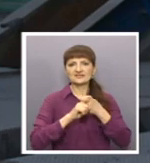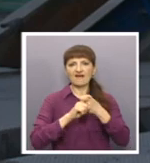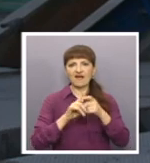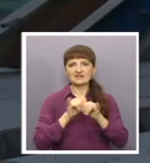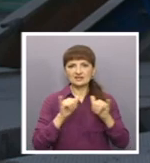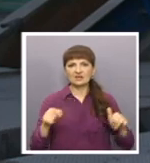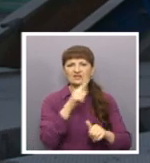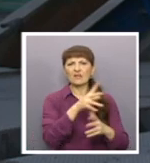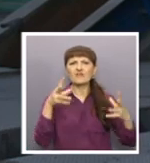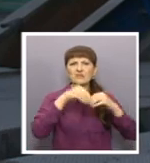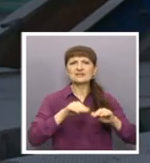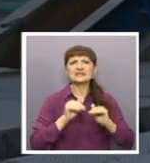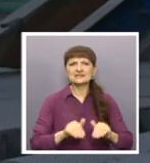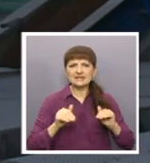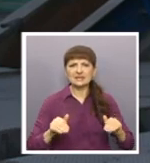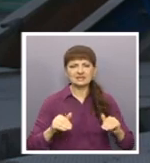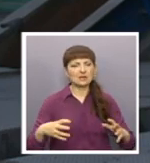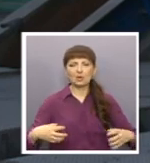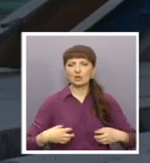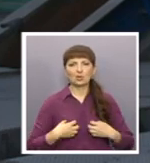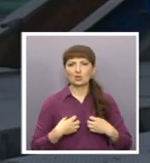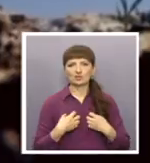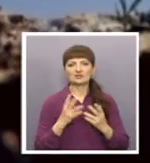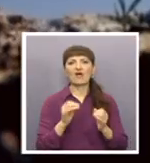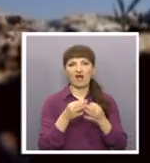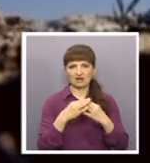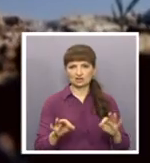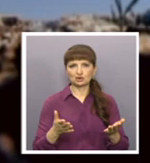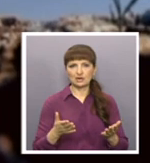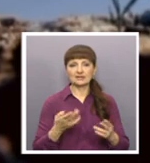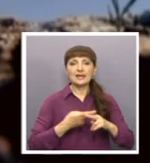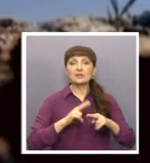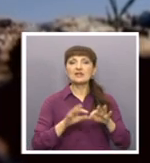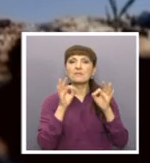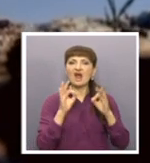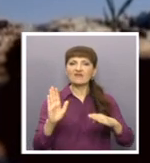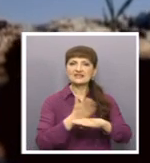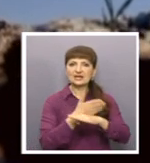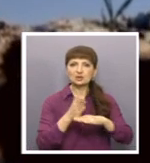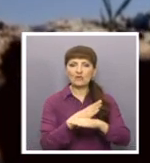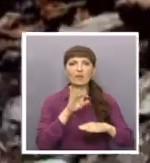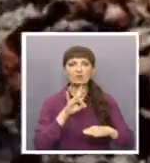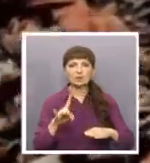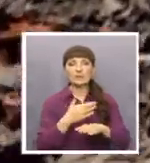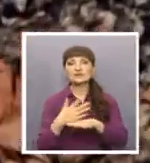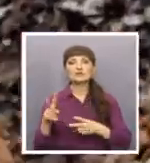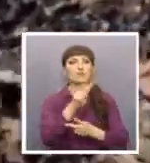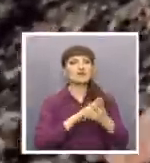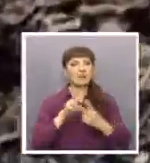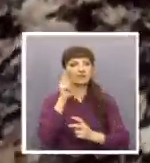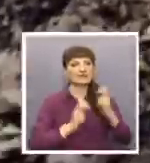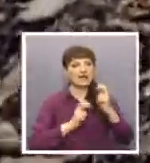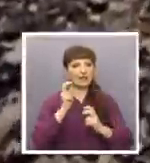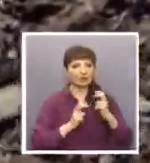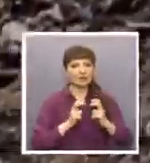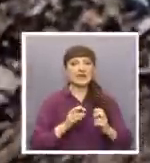Дети там с ними живут. Это же ужас. Как можно так вообще допускать? Именно правильная сортировка, последующая переработка на заводах и